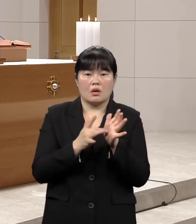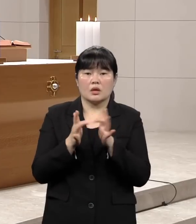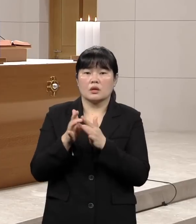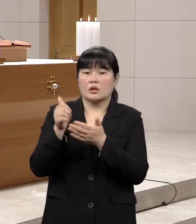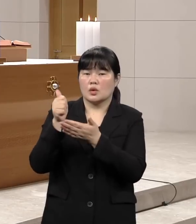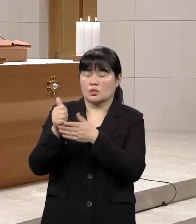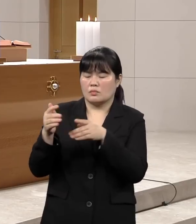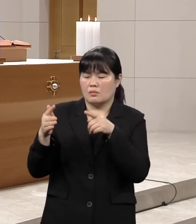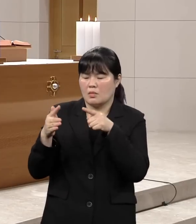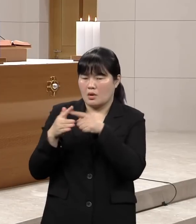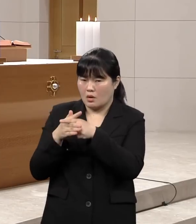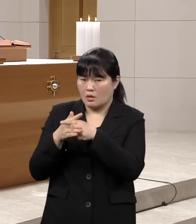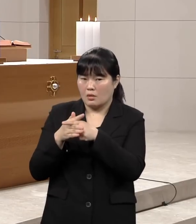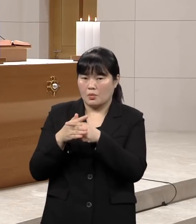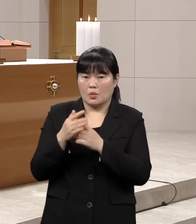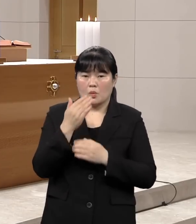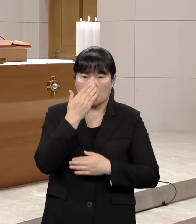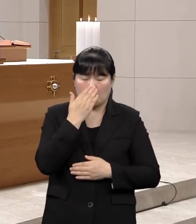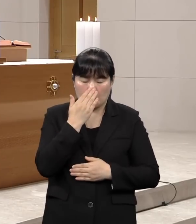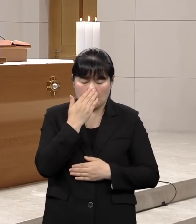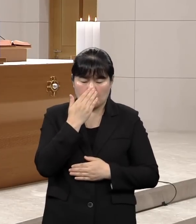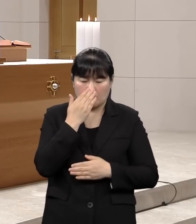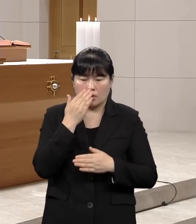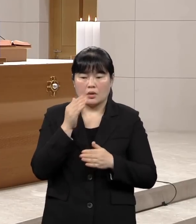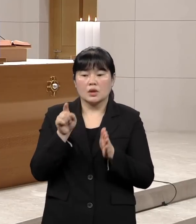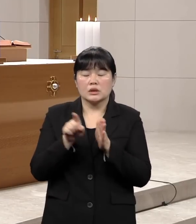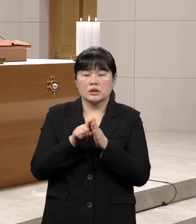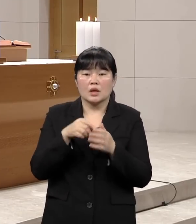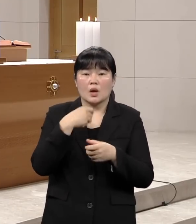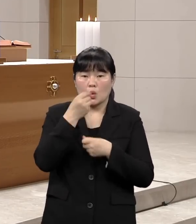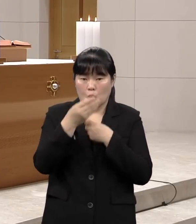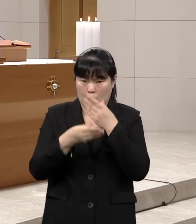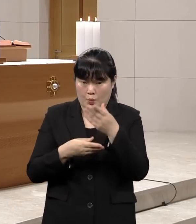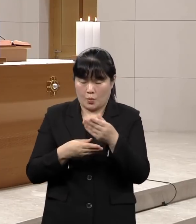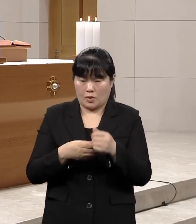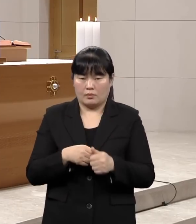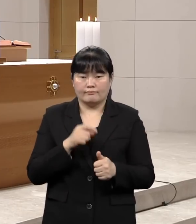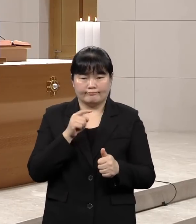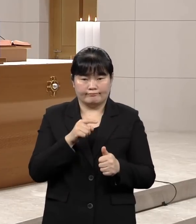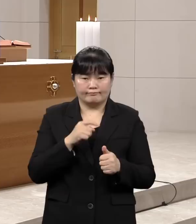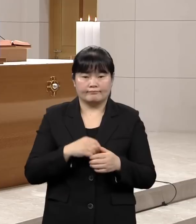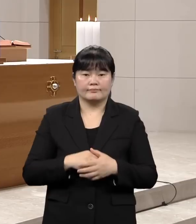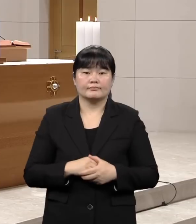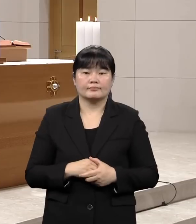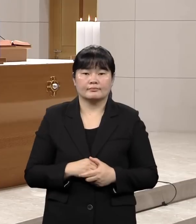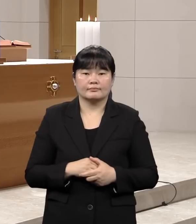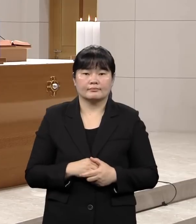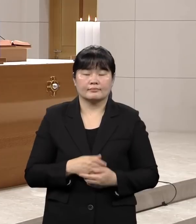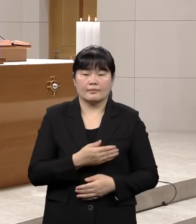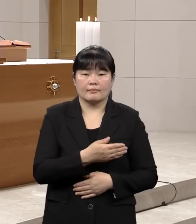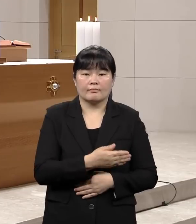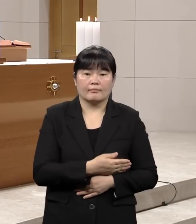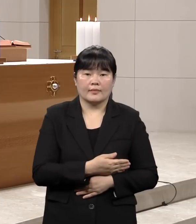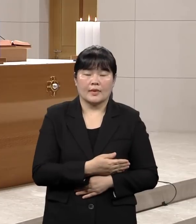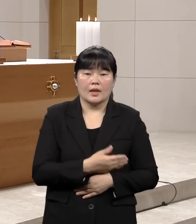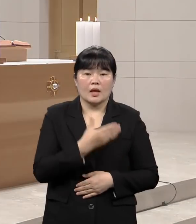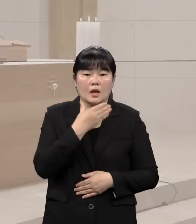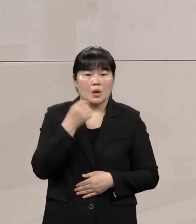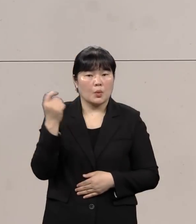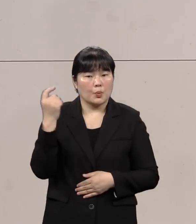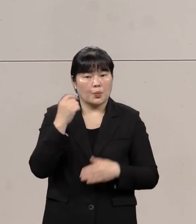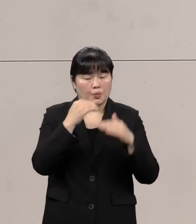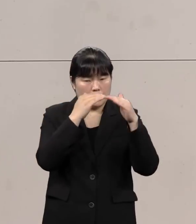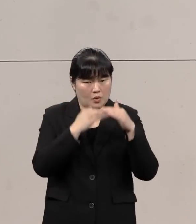알아보고 겸손하게 주님께 신앙고백을 했다는 사실이에요 우리가 읽었던 복음서에서